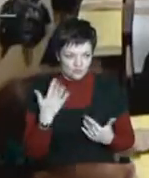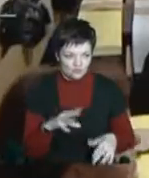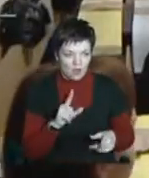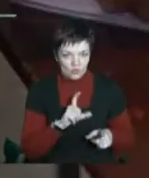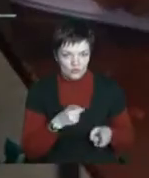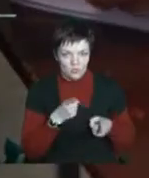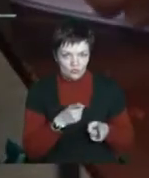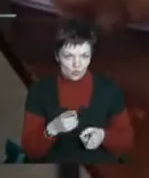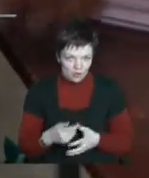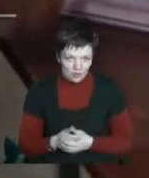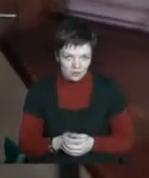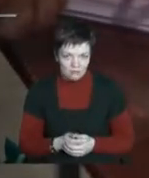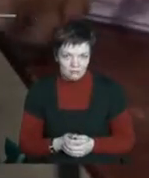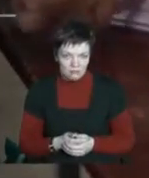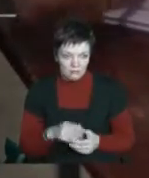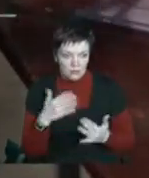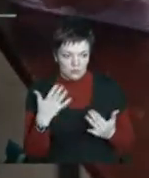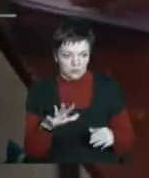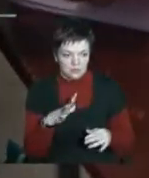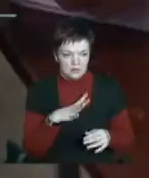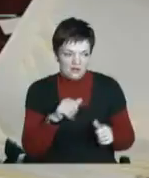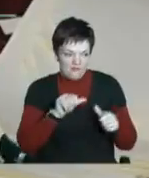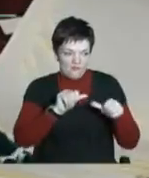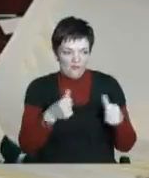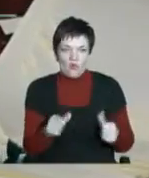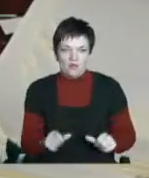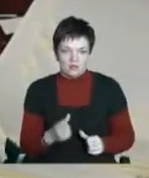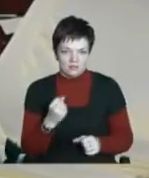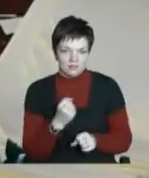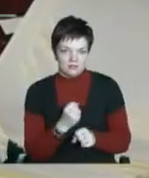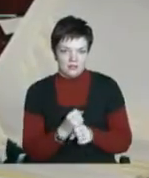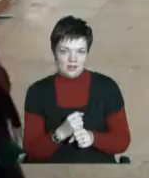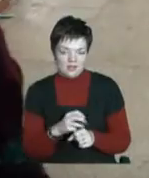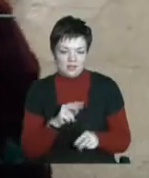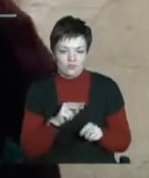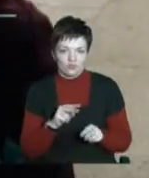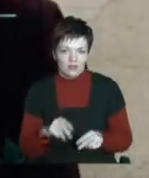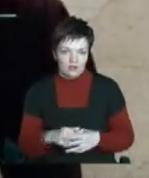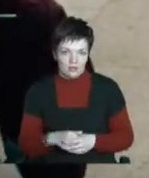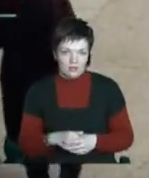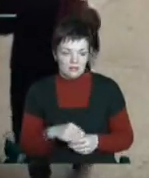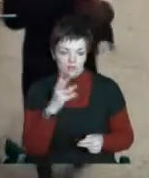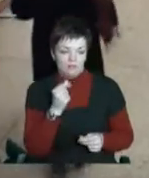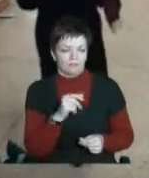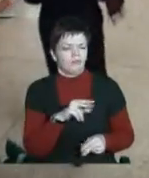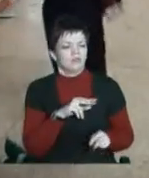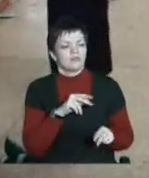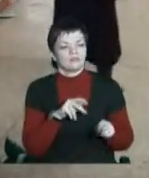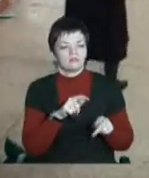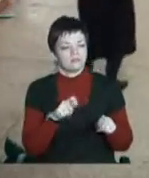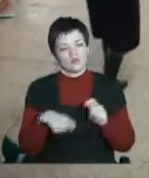всех участках была выстроена модель под наблюдателей. Никаких нарушений, выборы проходят организованно и